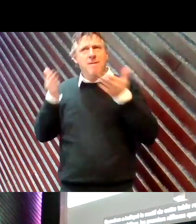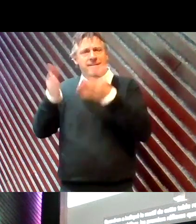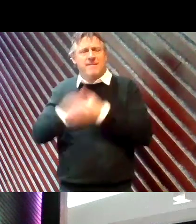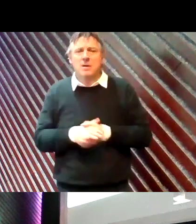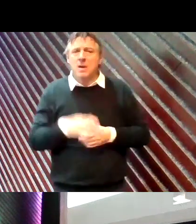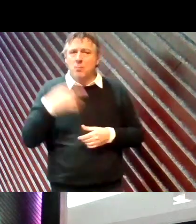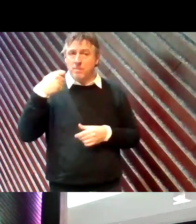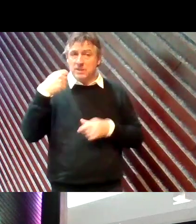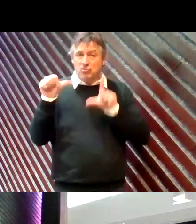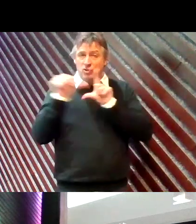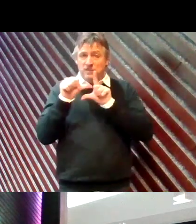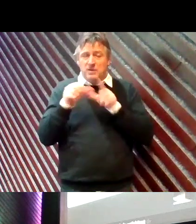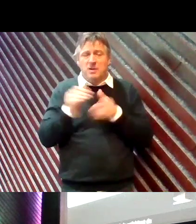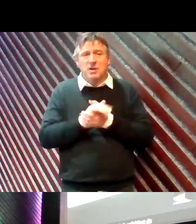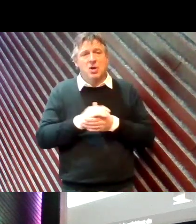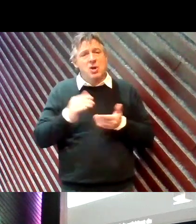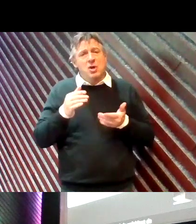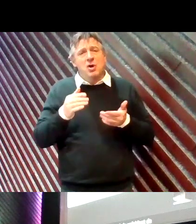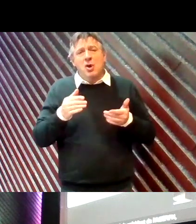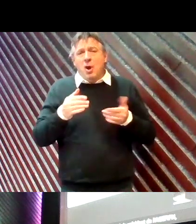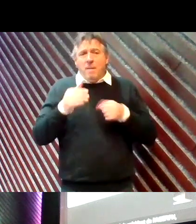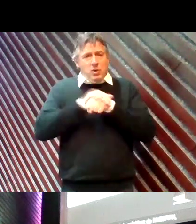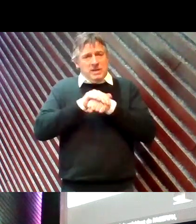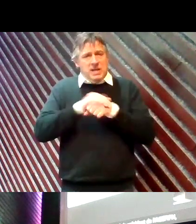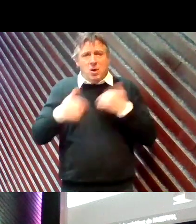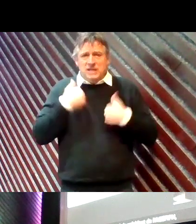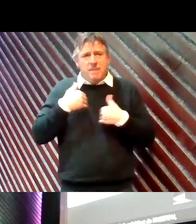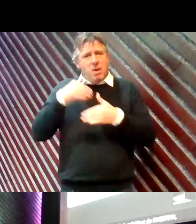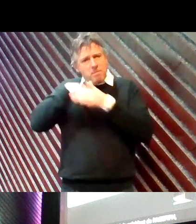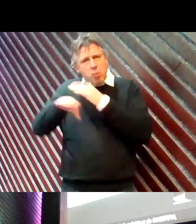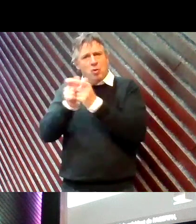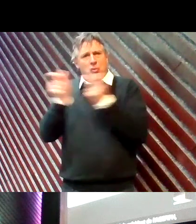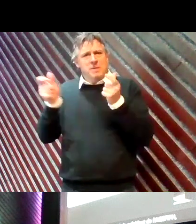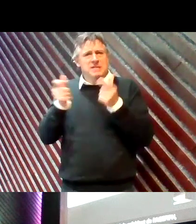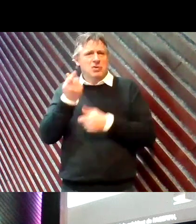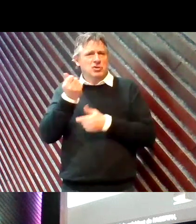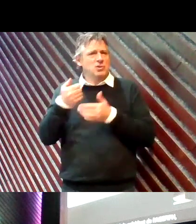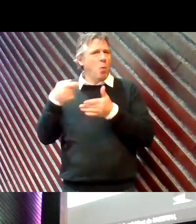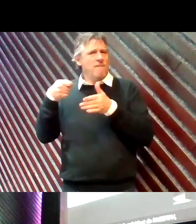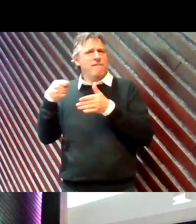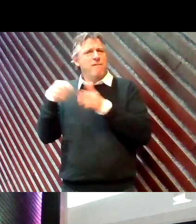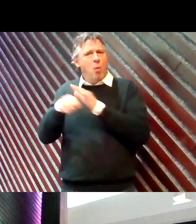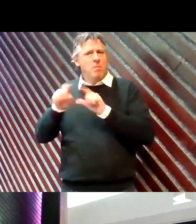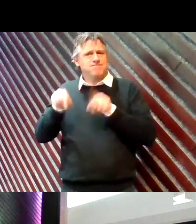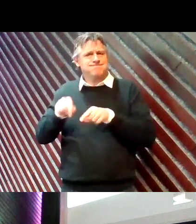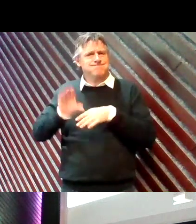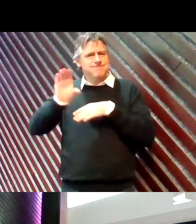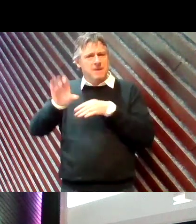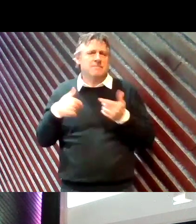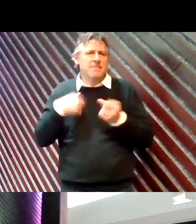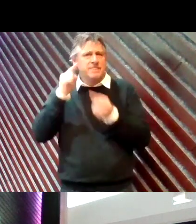GF, l'association de gestion des fonds d'éthique handicap au sein des entreprises, c'est le terme citoyen.